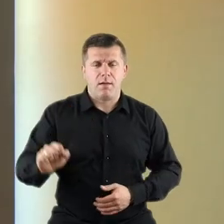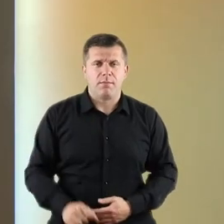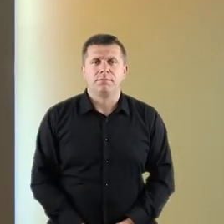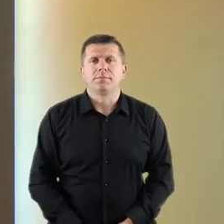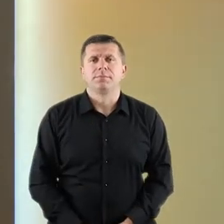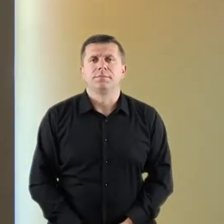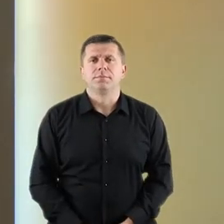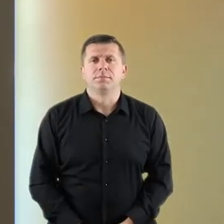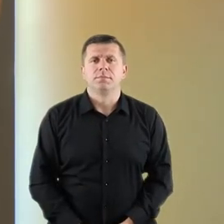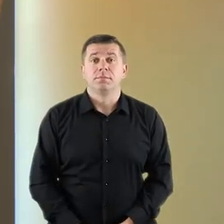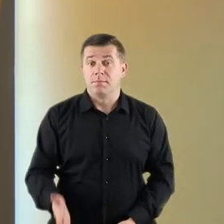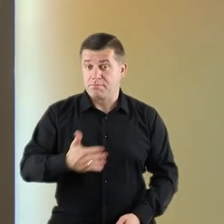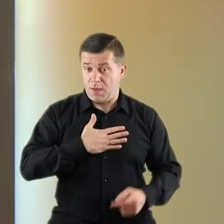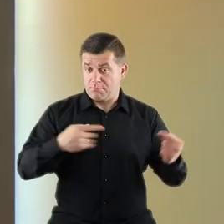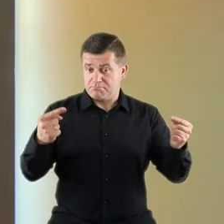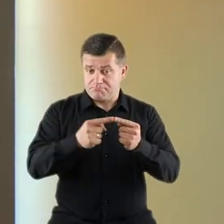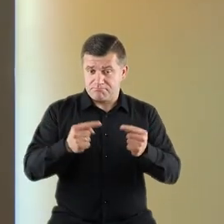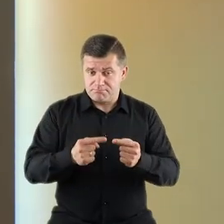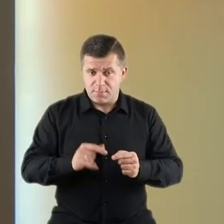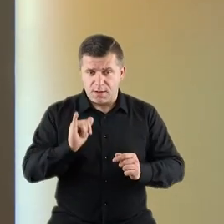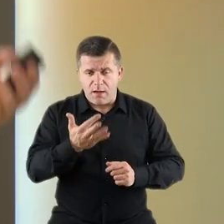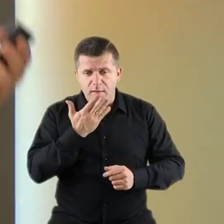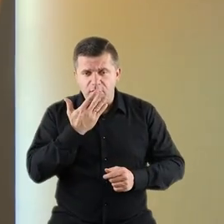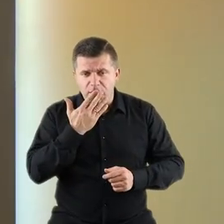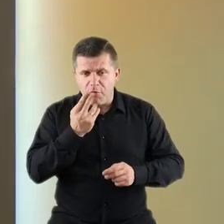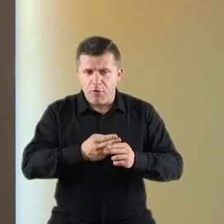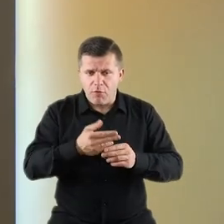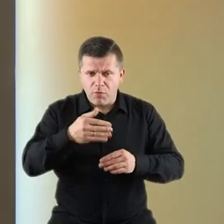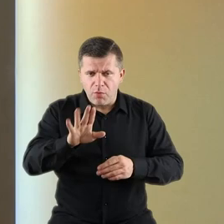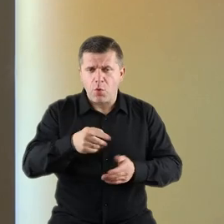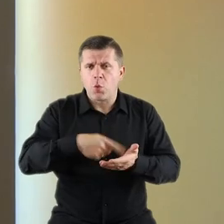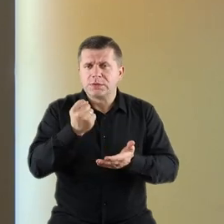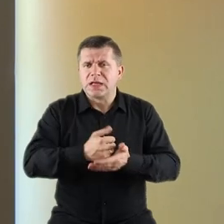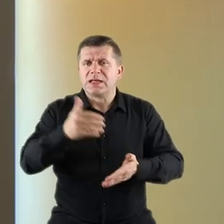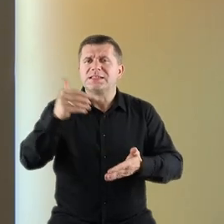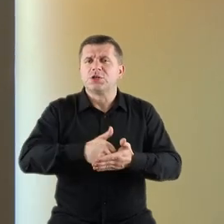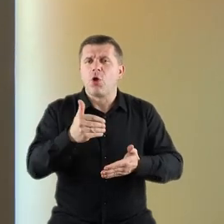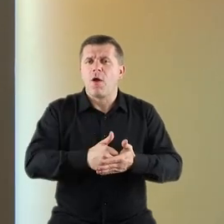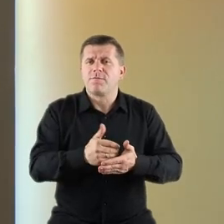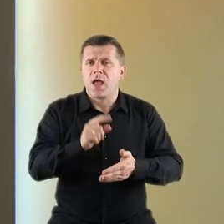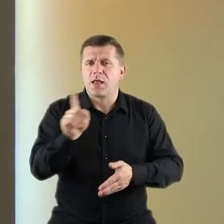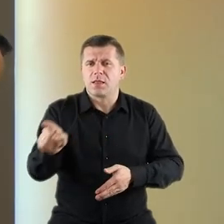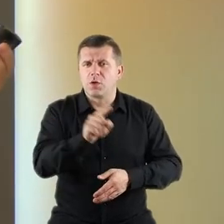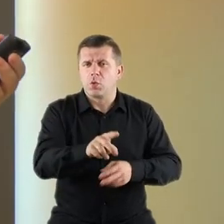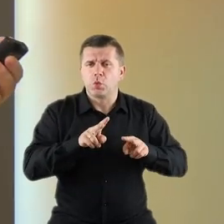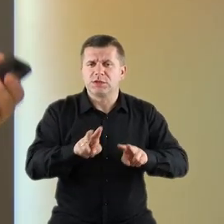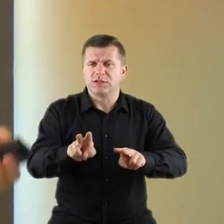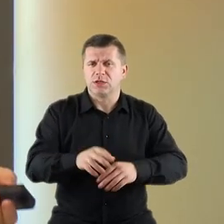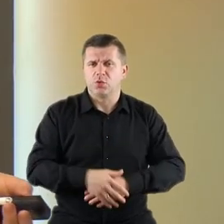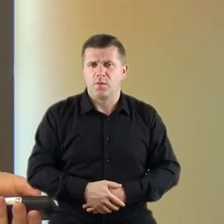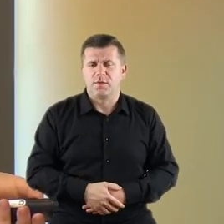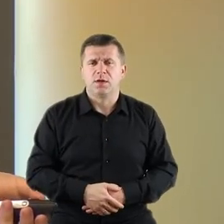mamy odpowiednie wypowiedzenie formuły i mamy ustalone zachowanie tych uczestników Partyzantów po